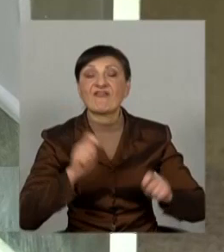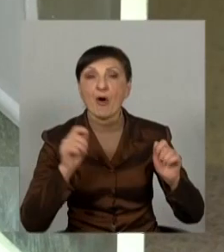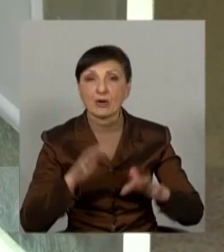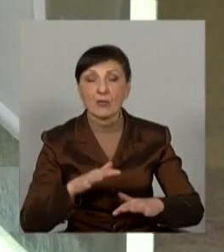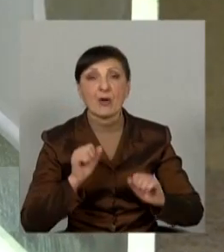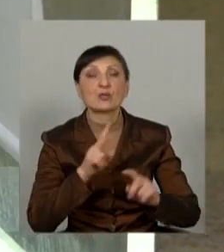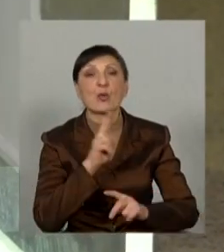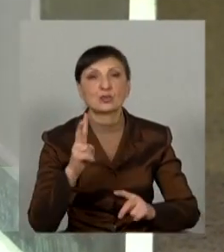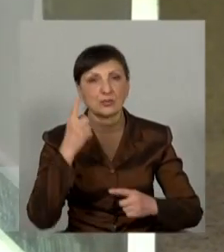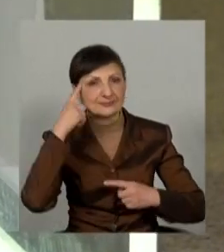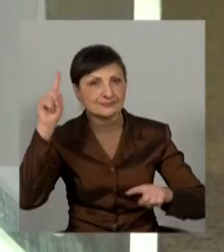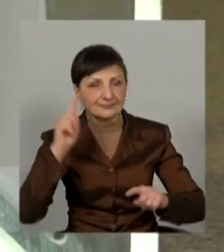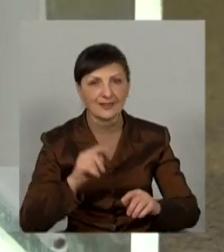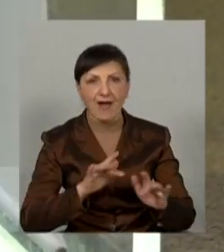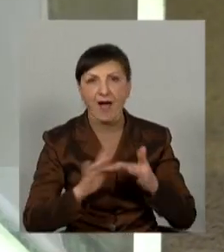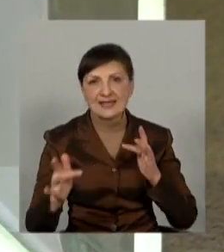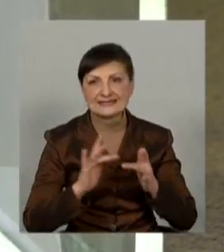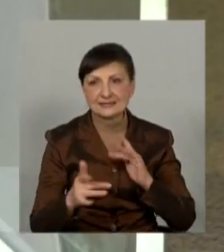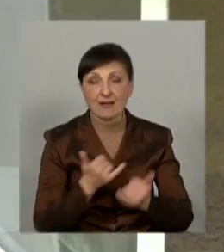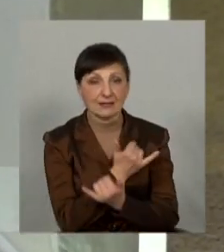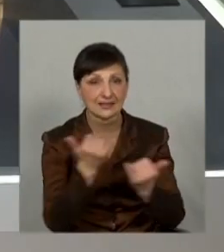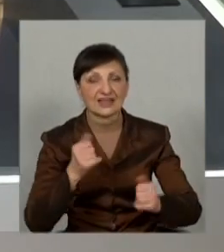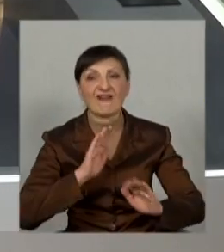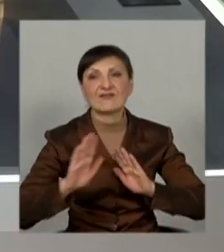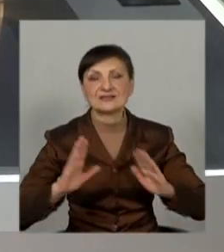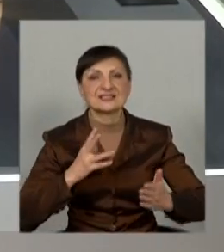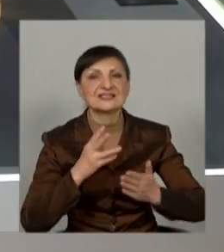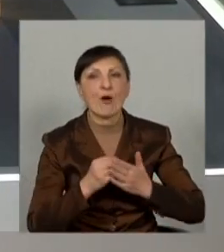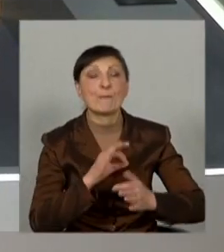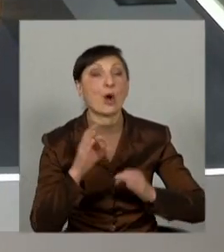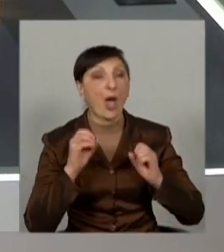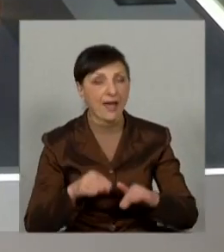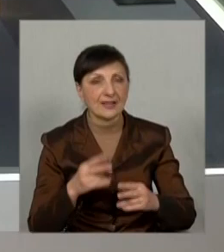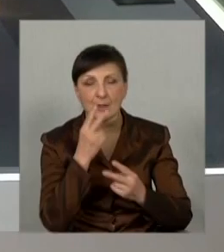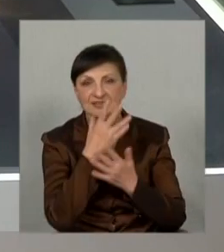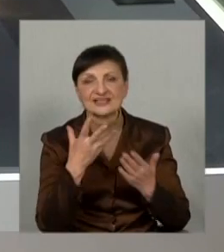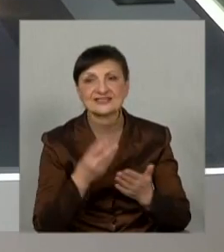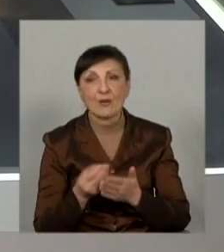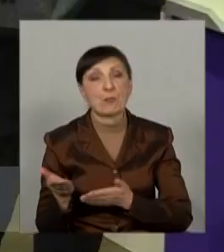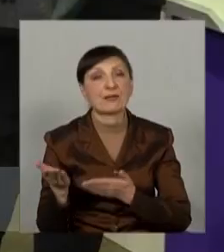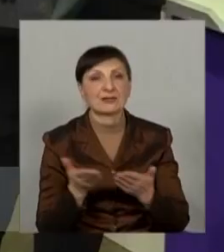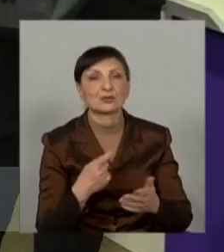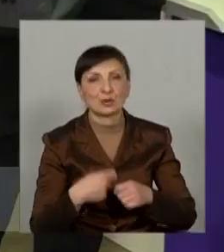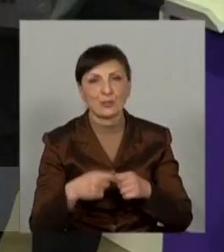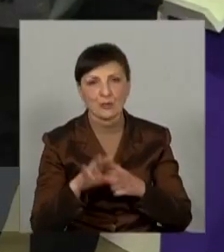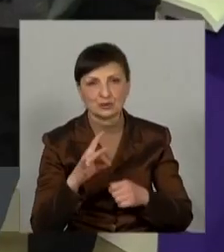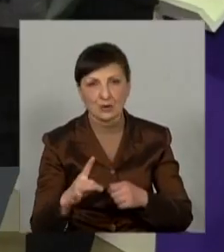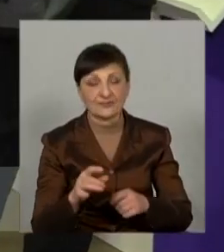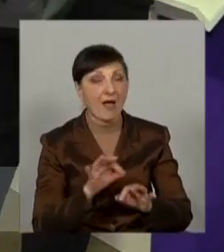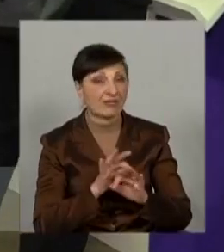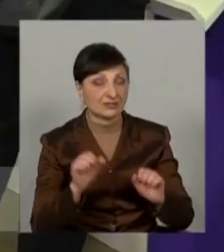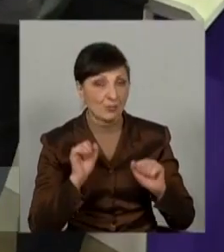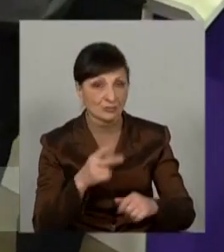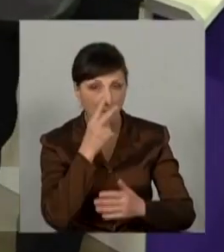для IT-креаторов. Им организовали пространство для выставки своих стартапов и презентации их приглашенным спонсорам. Отличный шанс проявиться